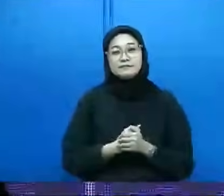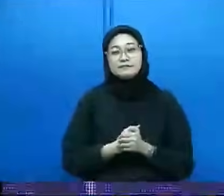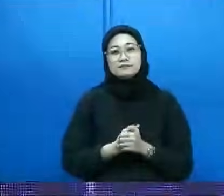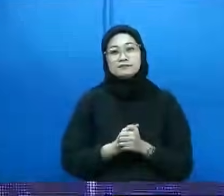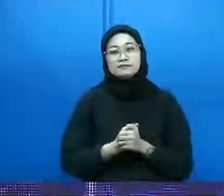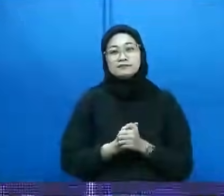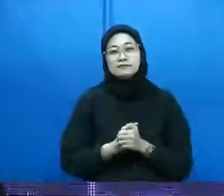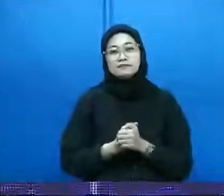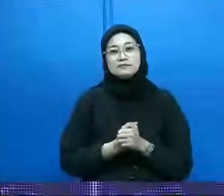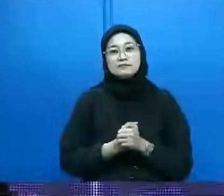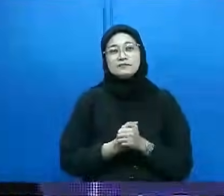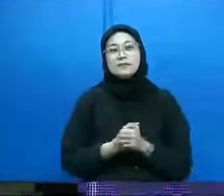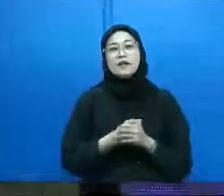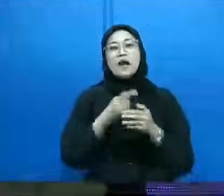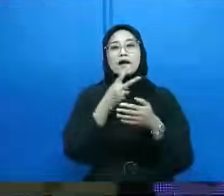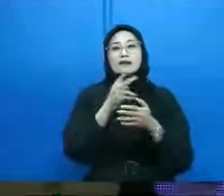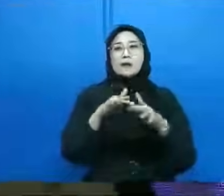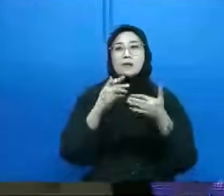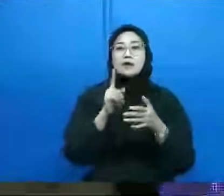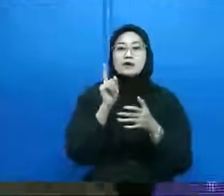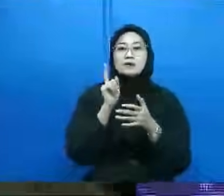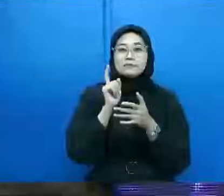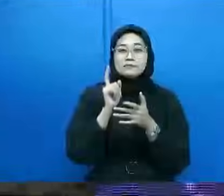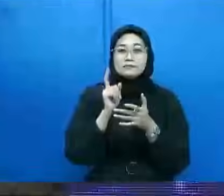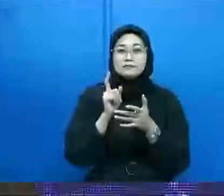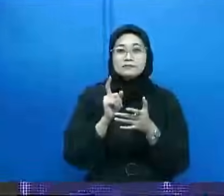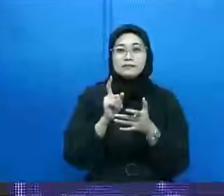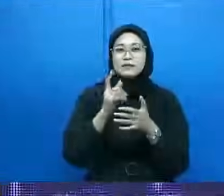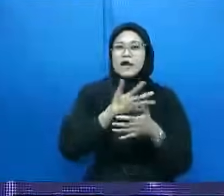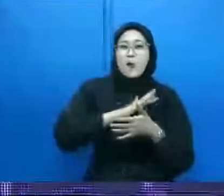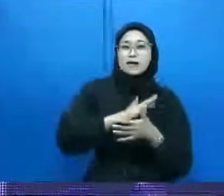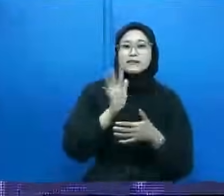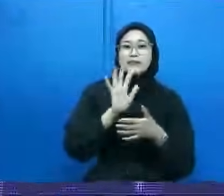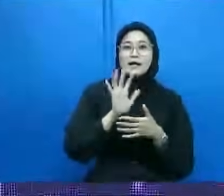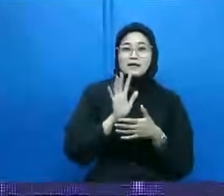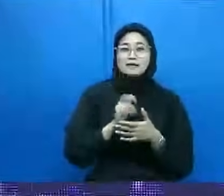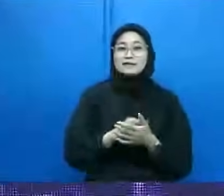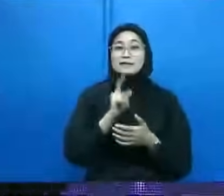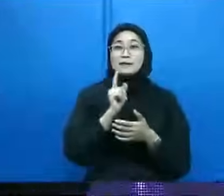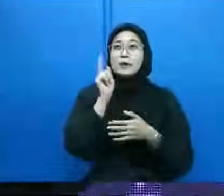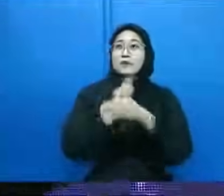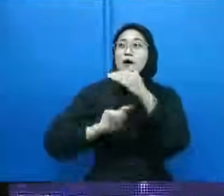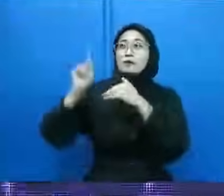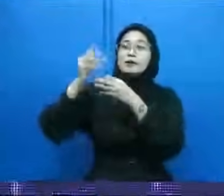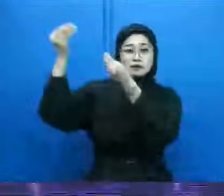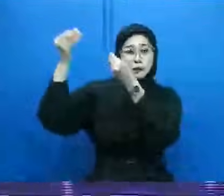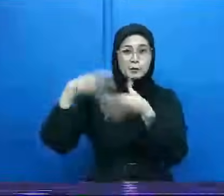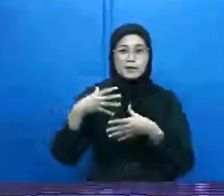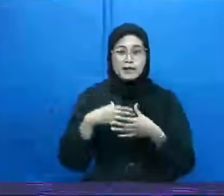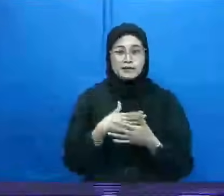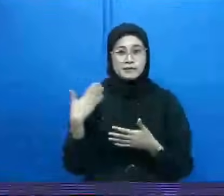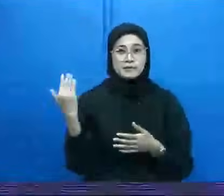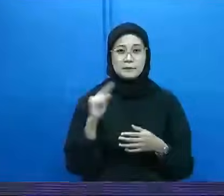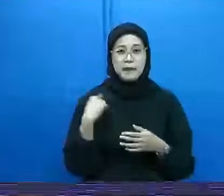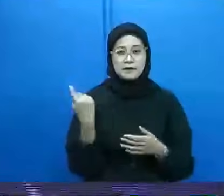maka dia berikan tanpa batas kepada kita. Jangan khawatir, Pak. Ini bagian yang pertama. Nah